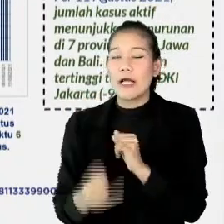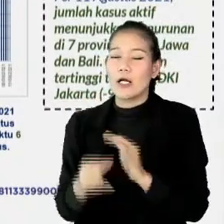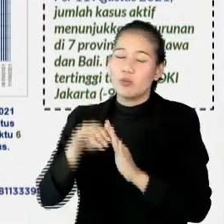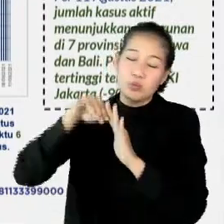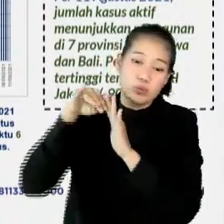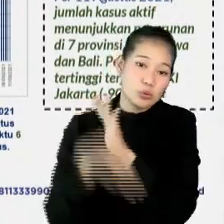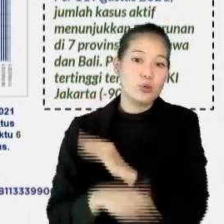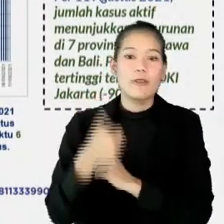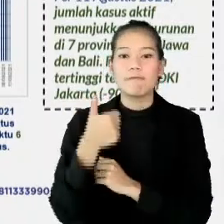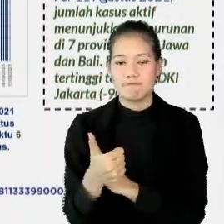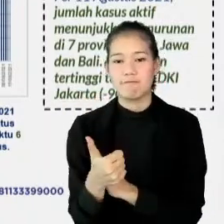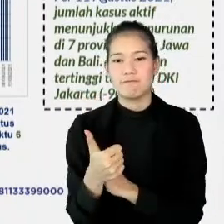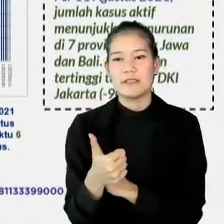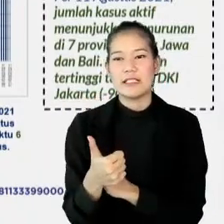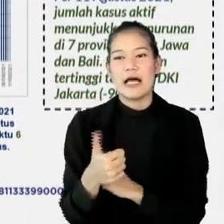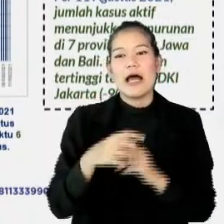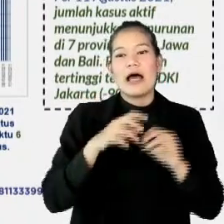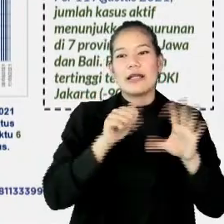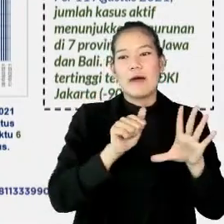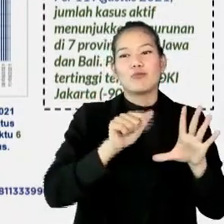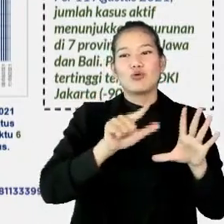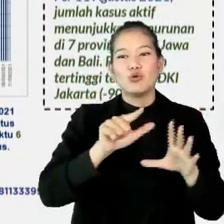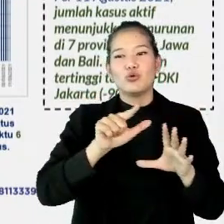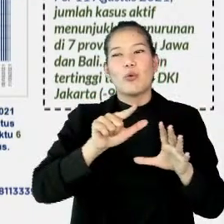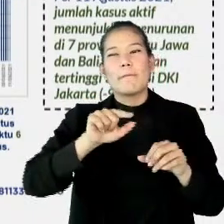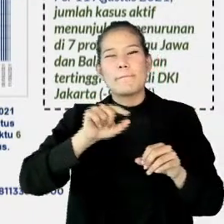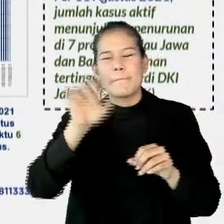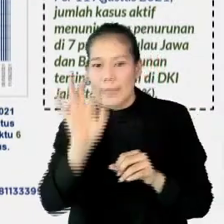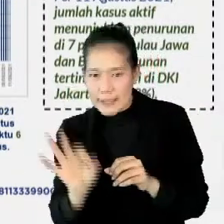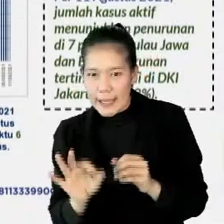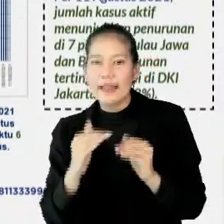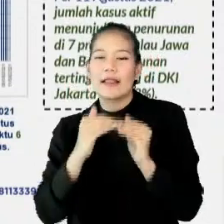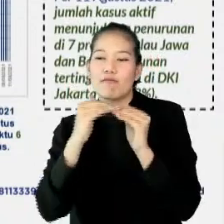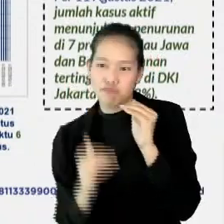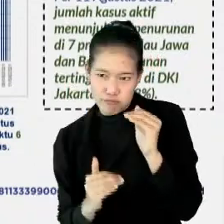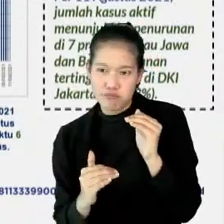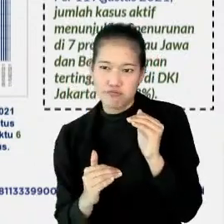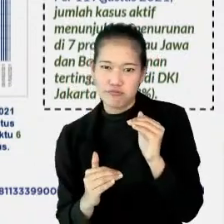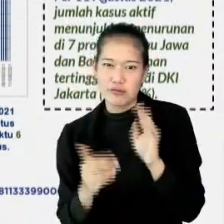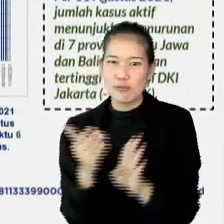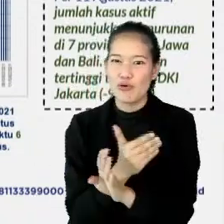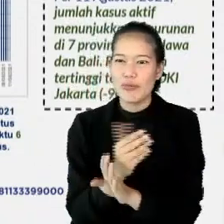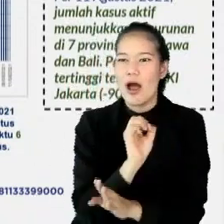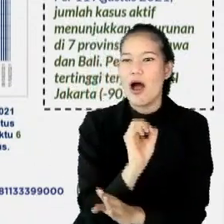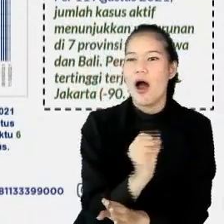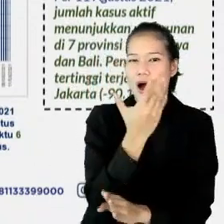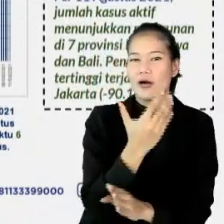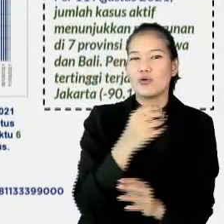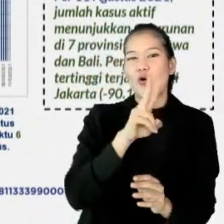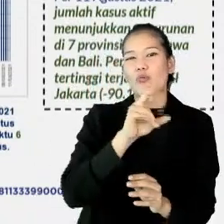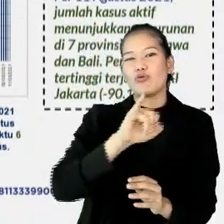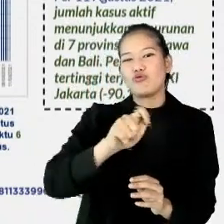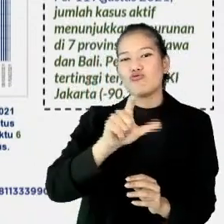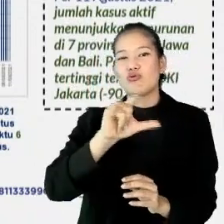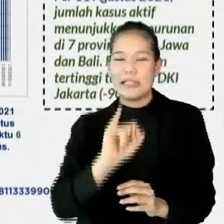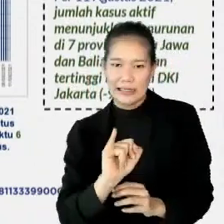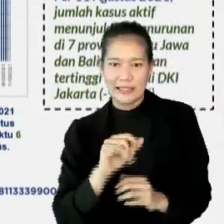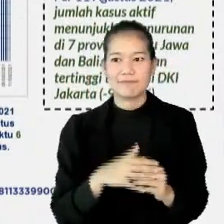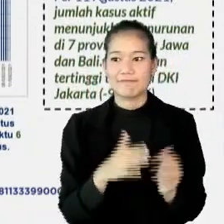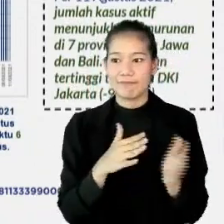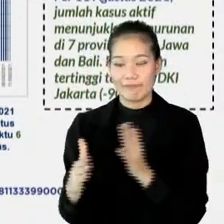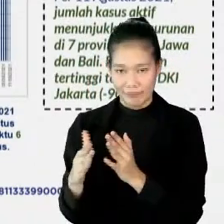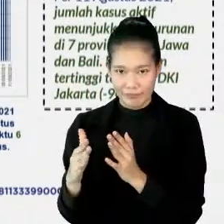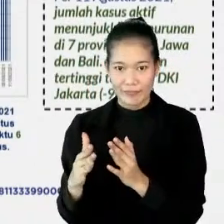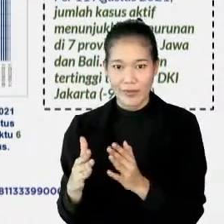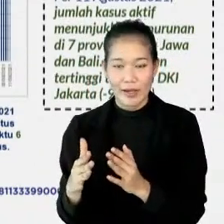terakhir, penurunannya sudah di angka kurang dari 67% dari titik yang ada di puncak yang ada di tanggal 27 Juli. Jawa